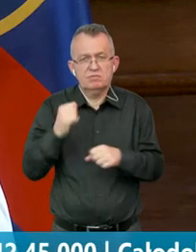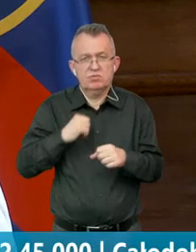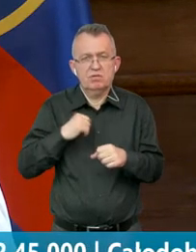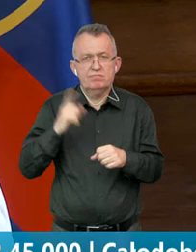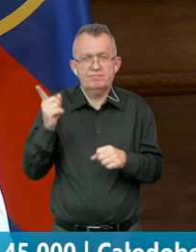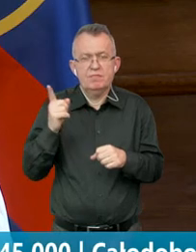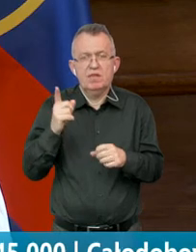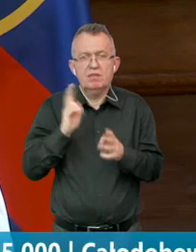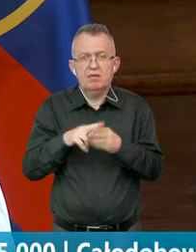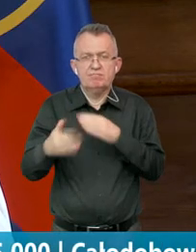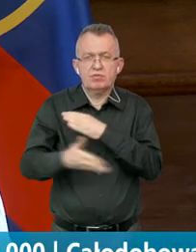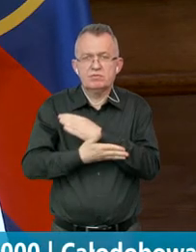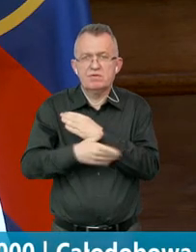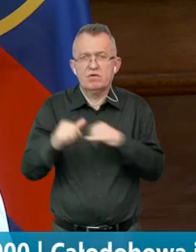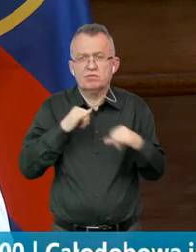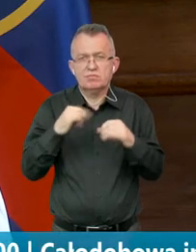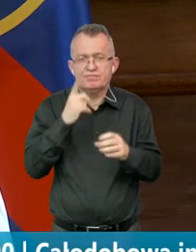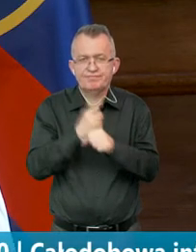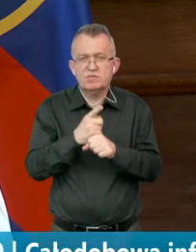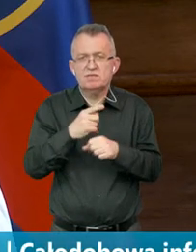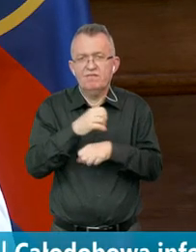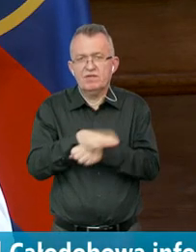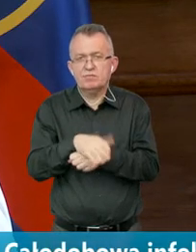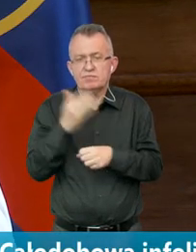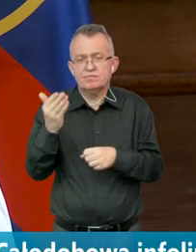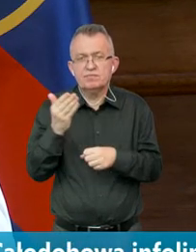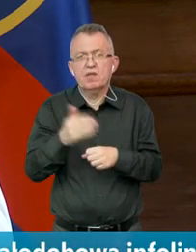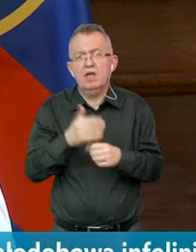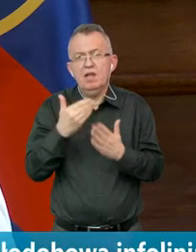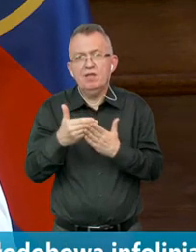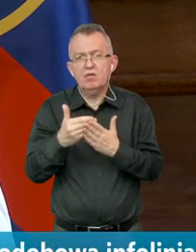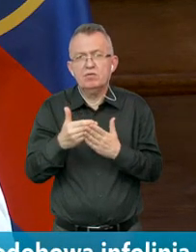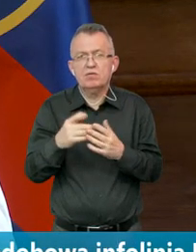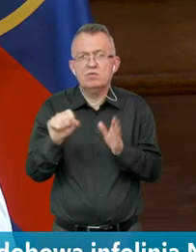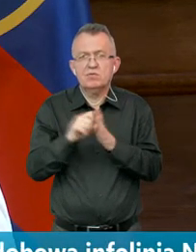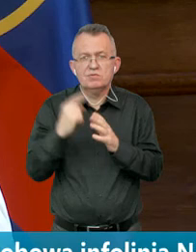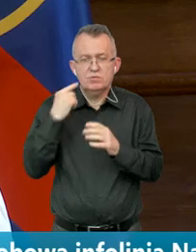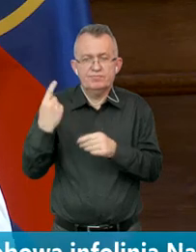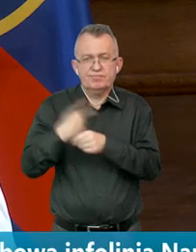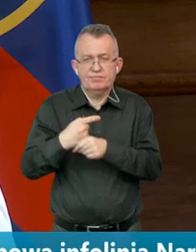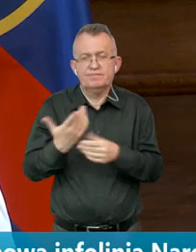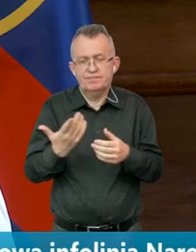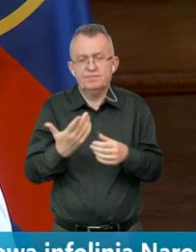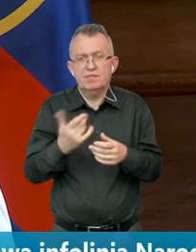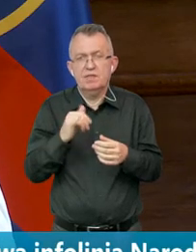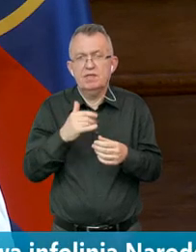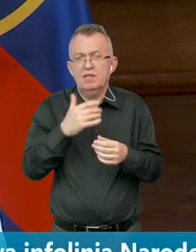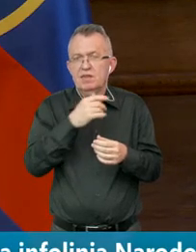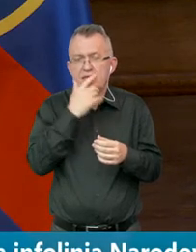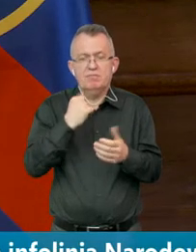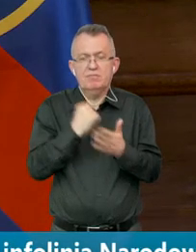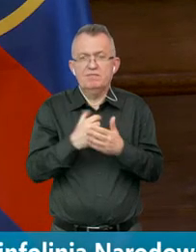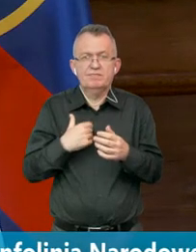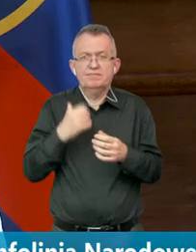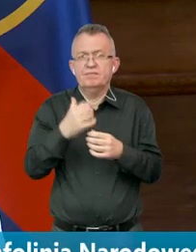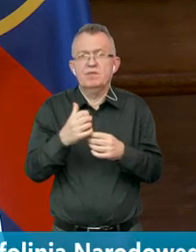my działamy na podstawie odpowiednich rozporządzeń covidowych i stosujemy się tych regulacji. Nie mamy wpływu